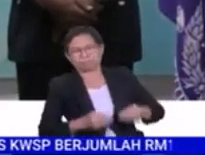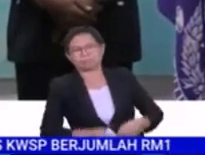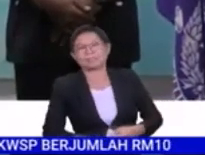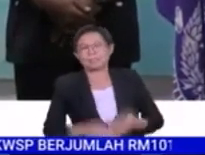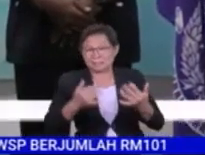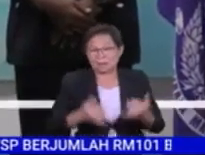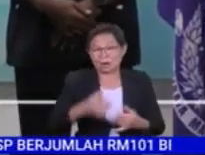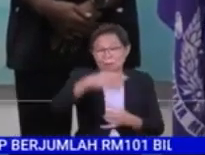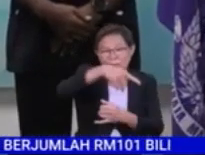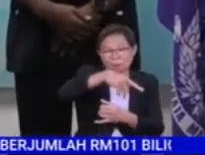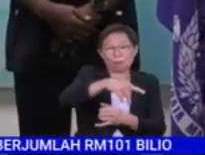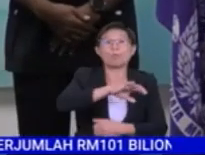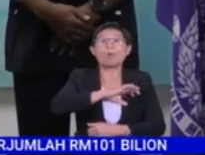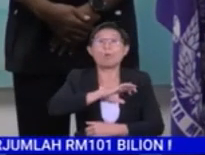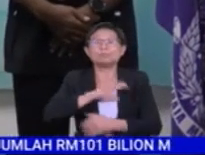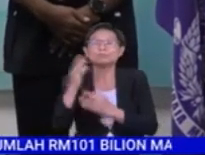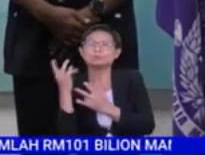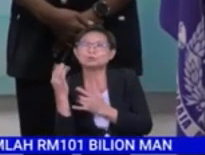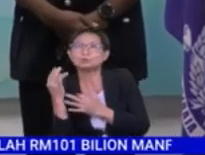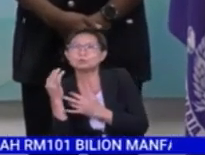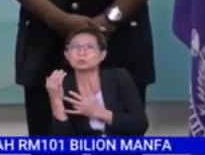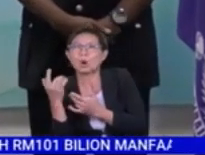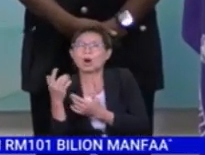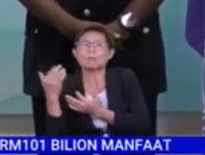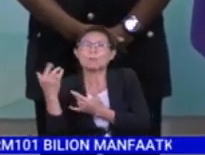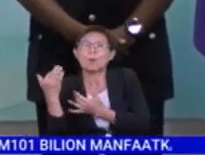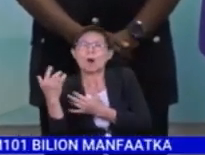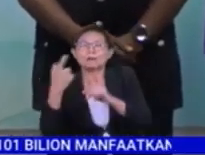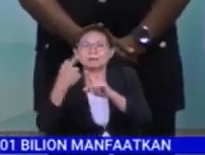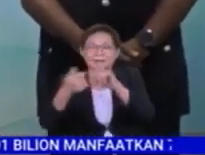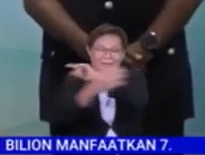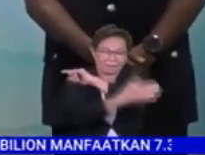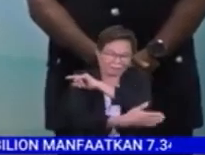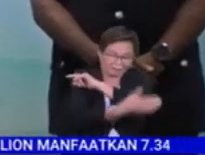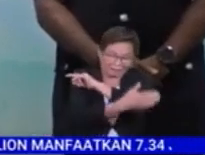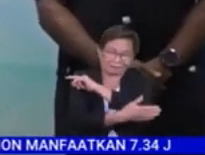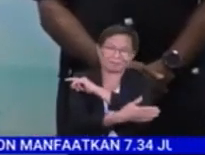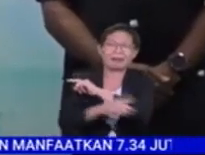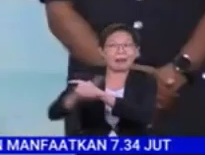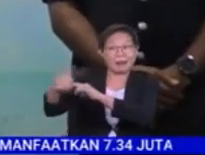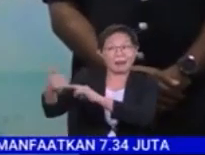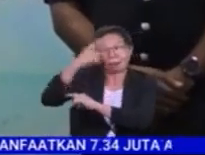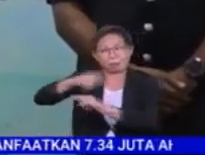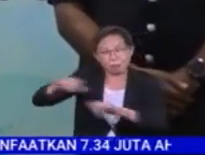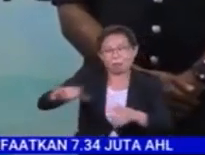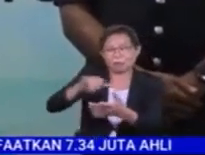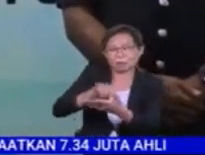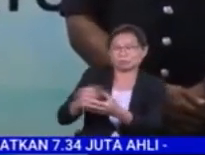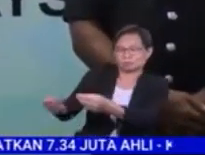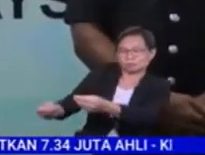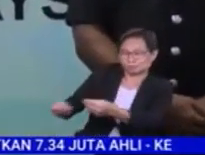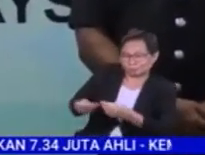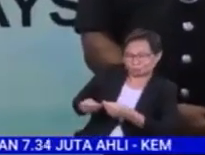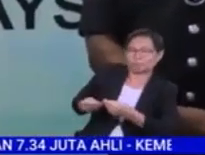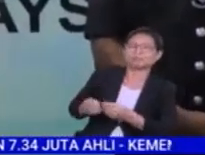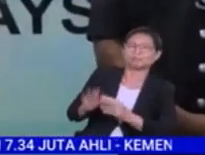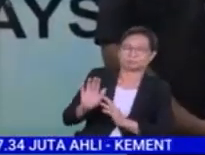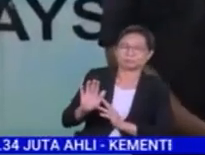Ketika ini, PDRM sedang menunggu lampu hijau daripada negara terlibat untuk berbuat demikian.